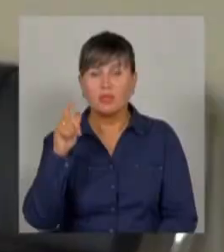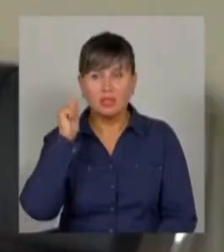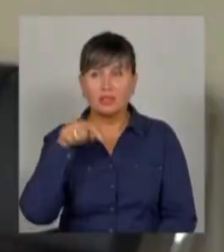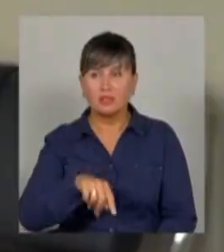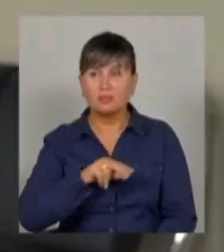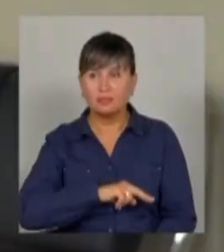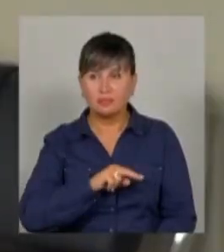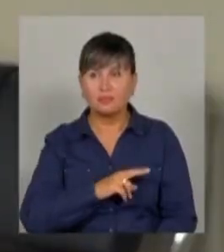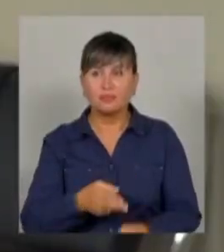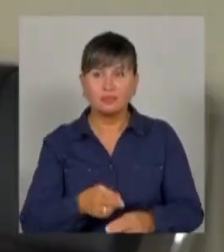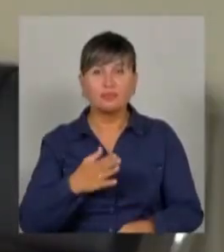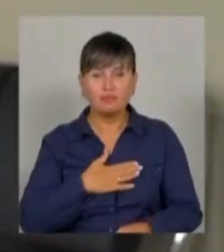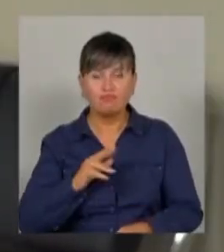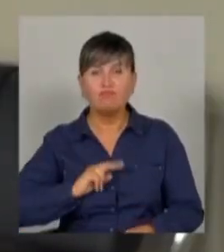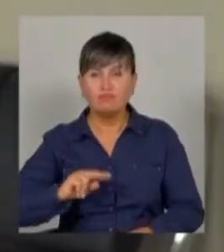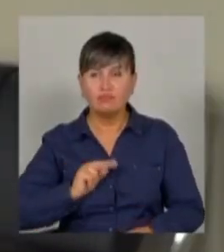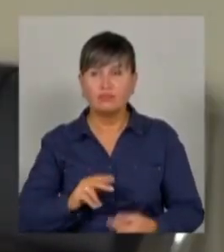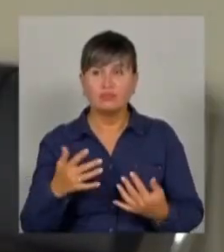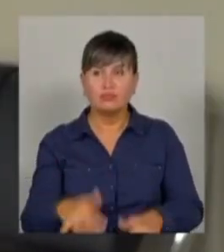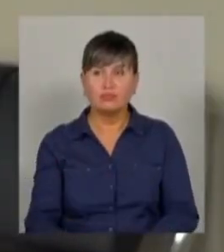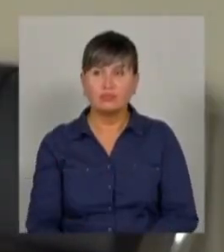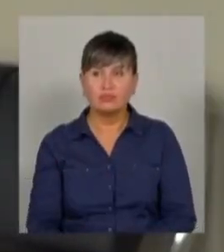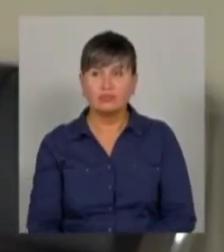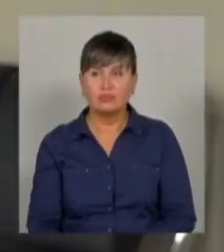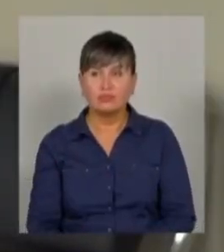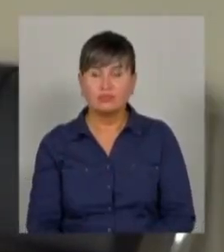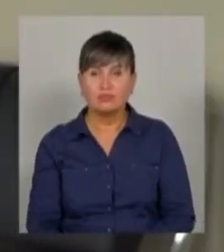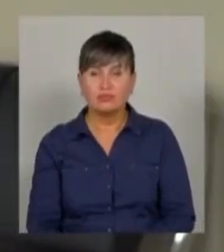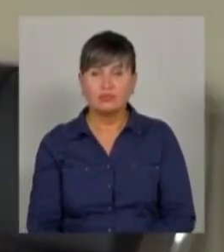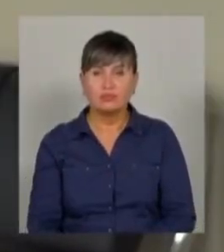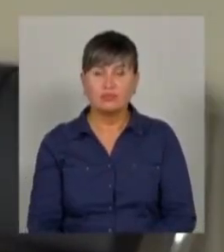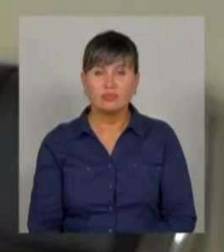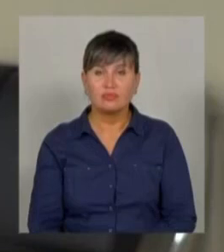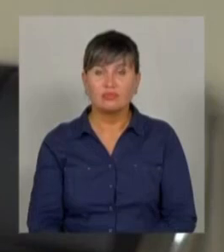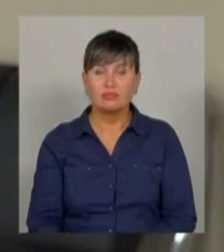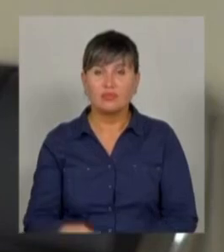это наша закалка мы как вот это Стаханов